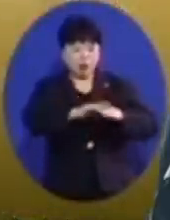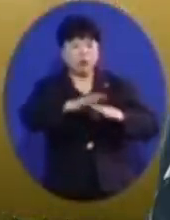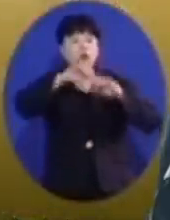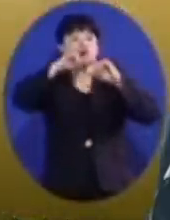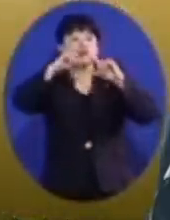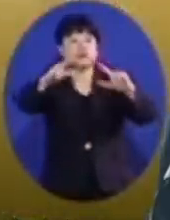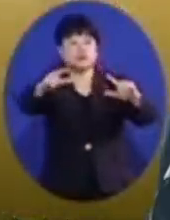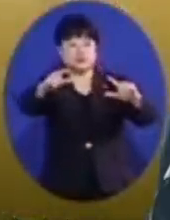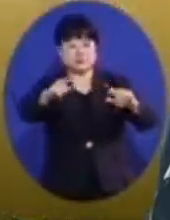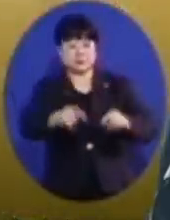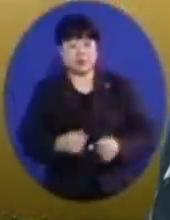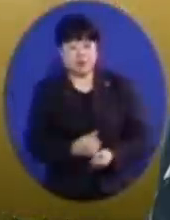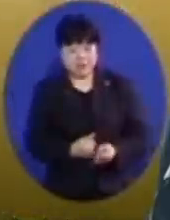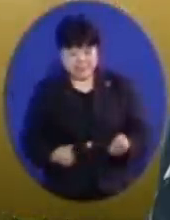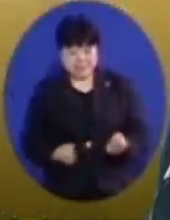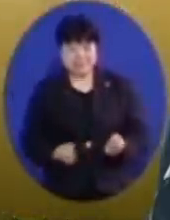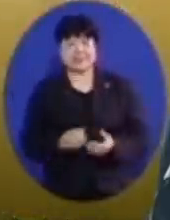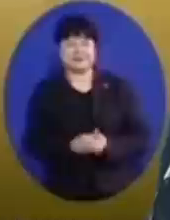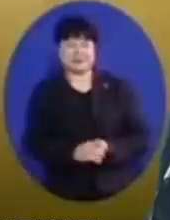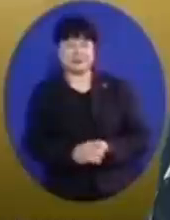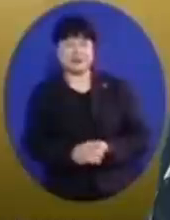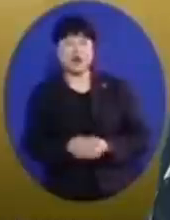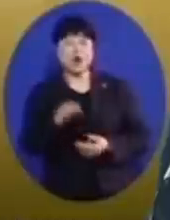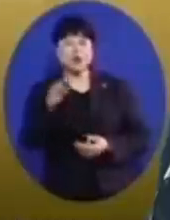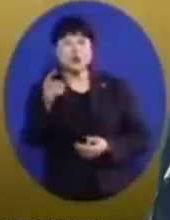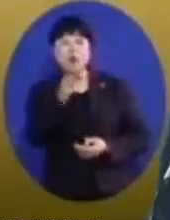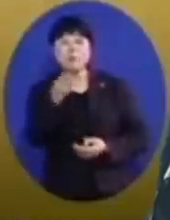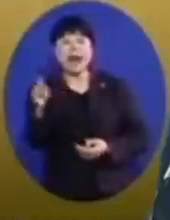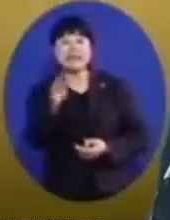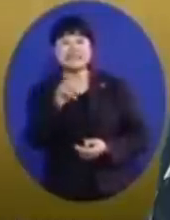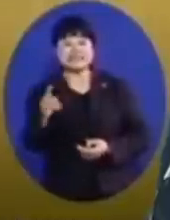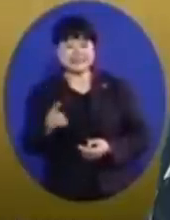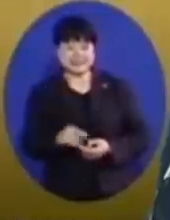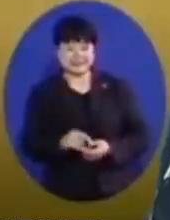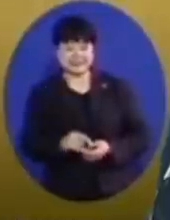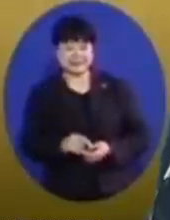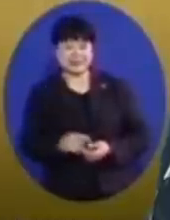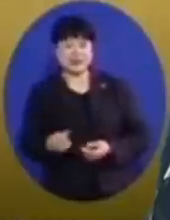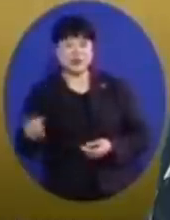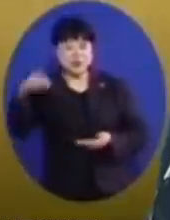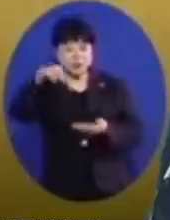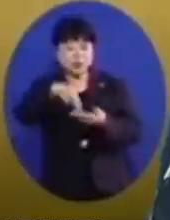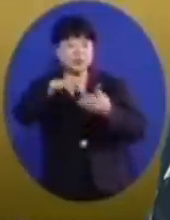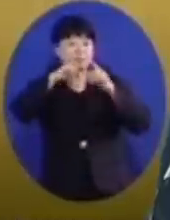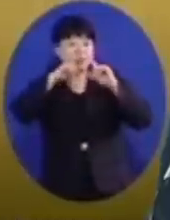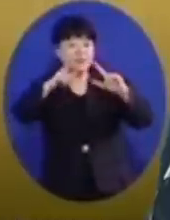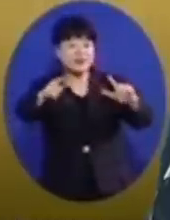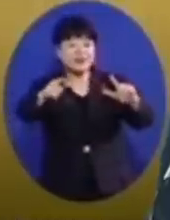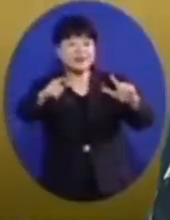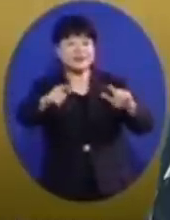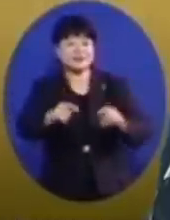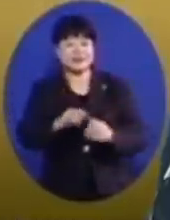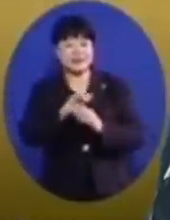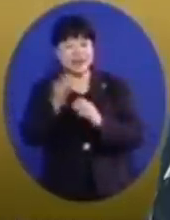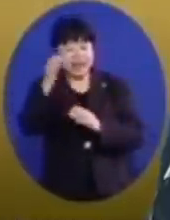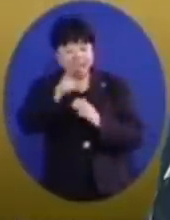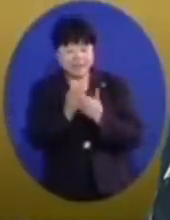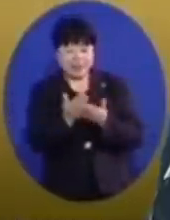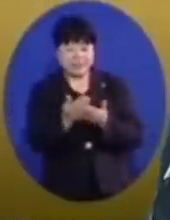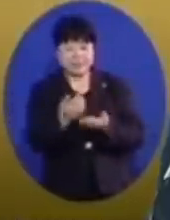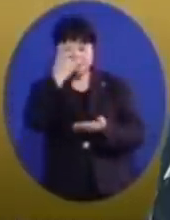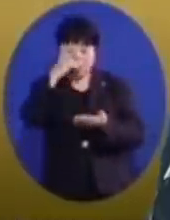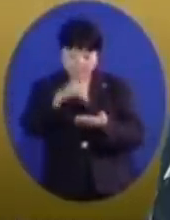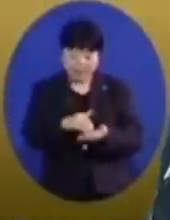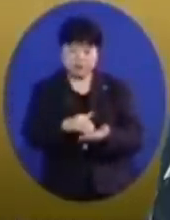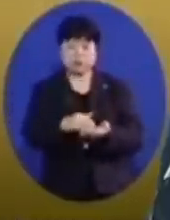성경을 허리띠로 삼았습니다 토마스 제퍼슨은 미국 독립선언서의 작성자로서 미합중국은 성경을 반석으로